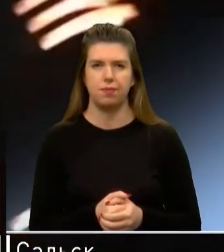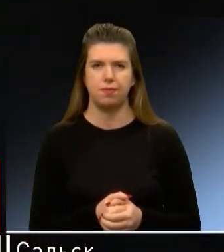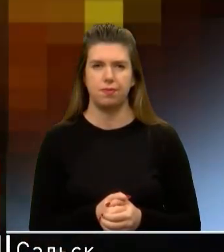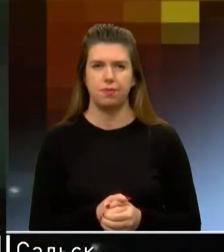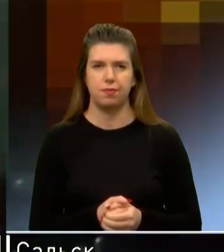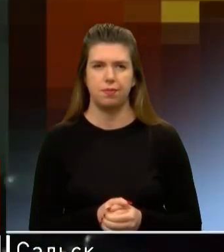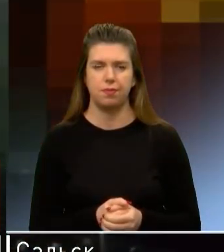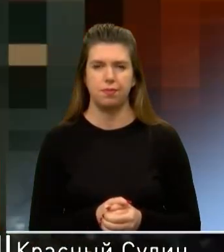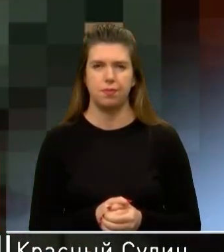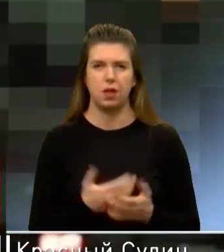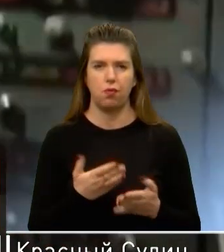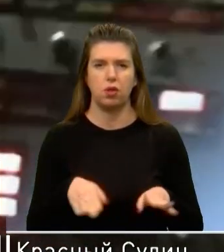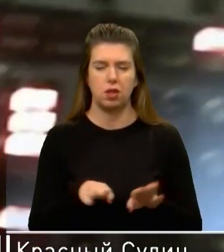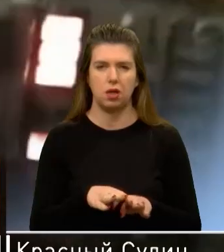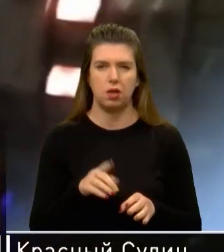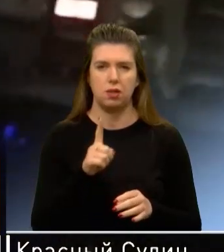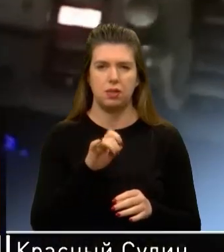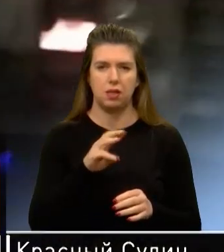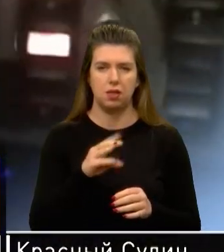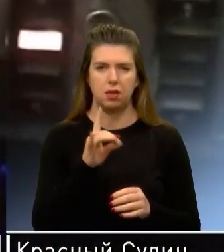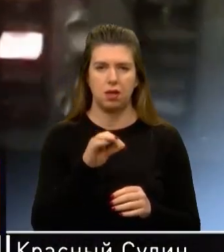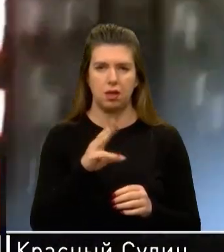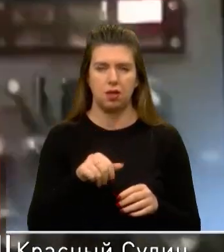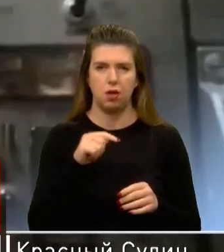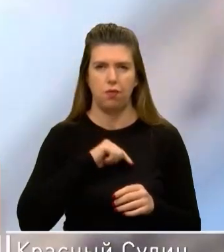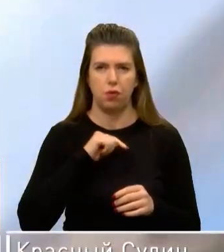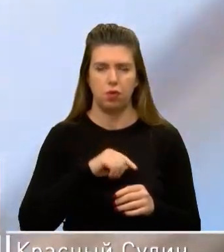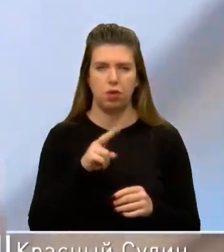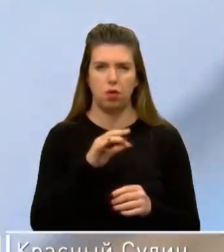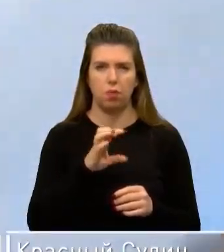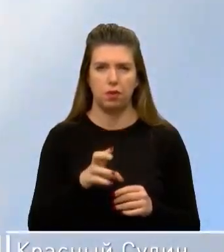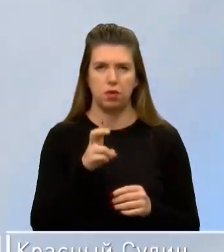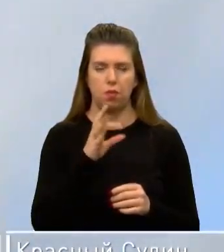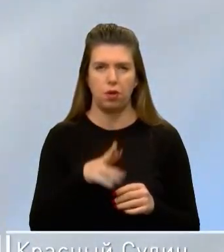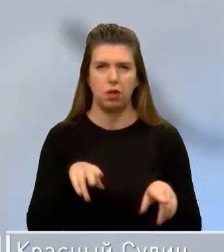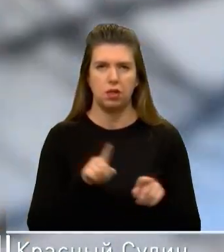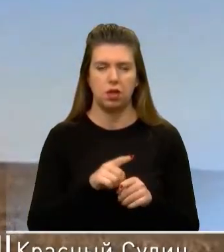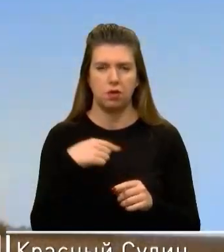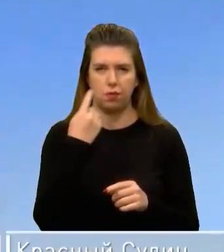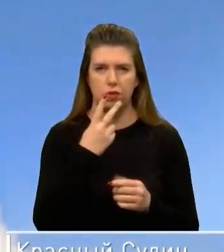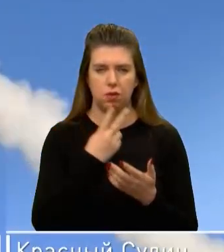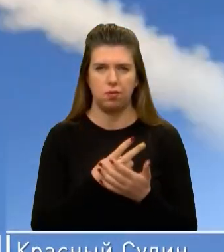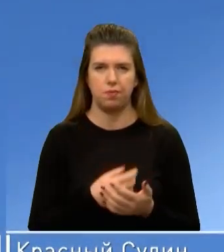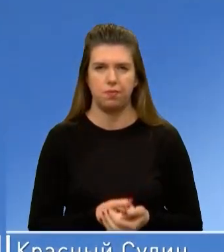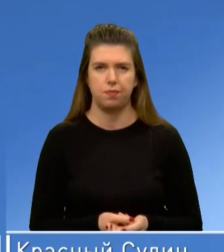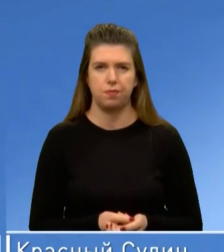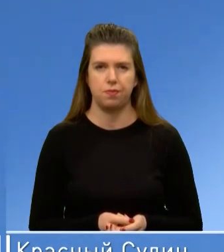коллег вот так пуск зенитной ракеты выглядит внутри комплекса бук А вот так снаружи